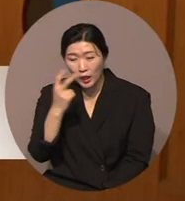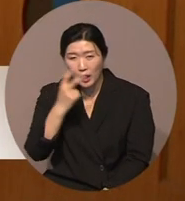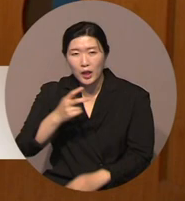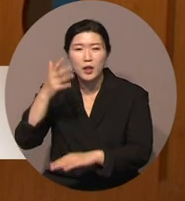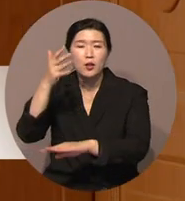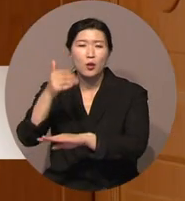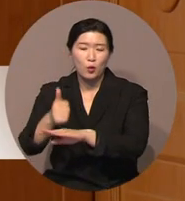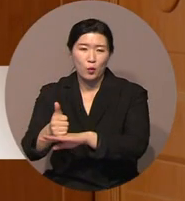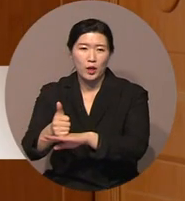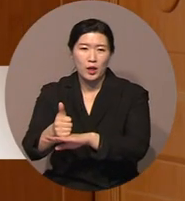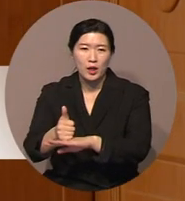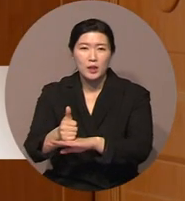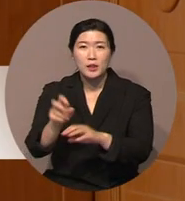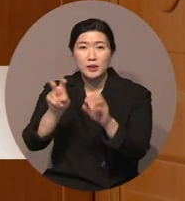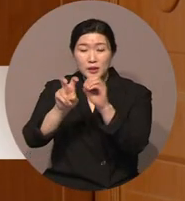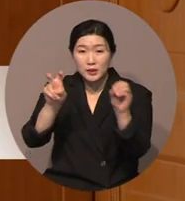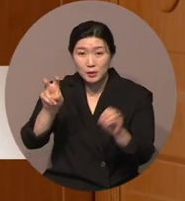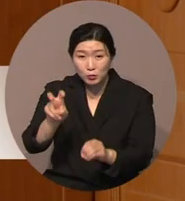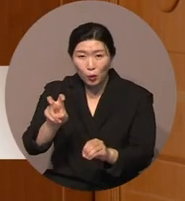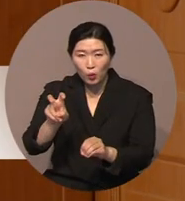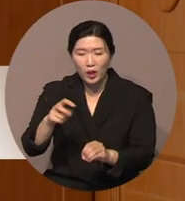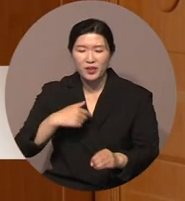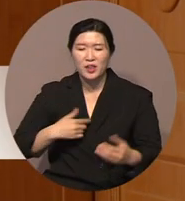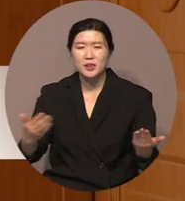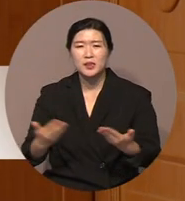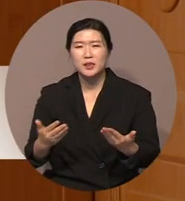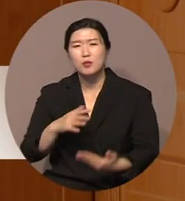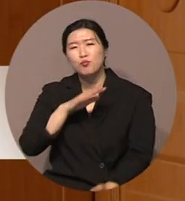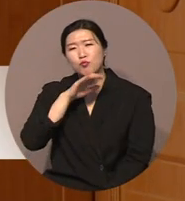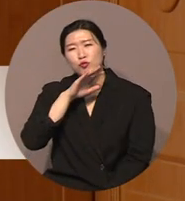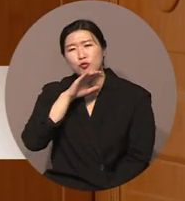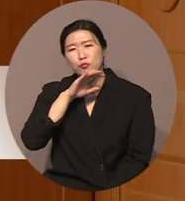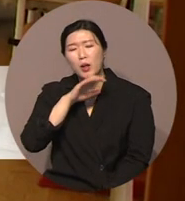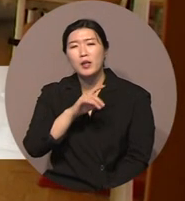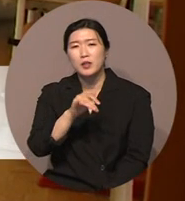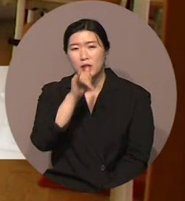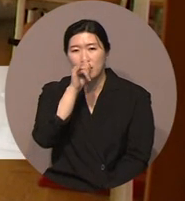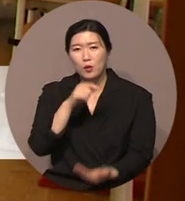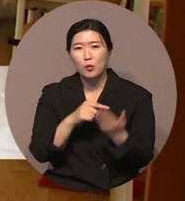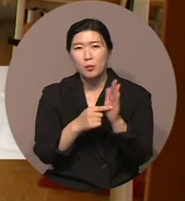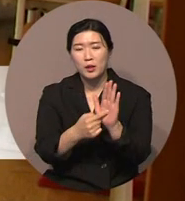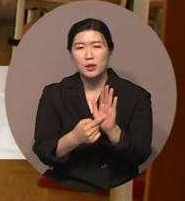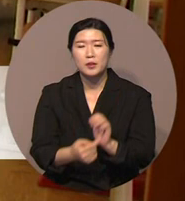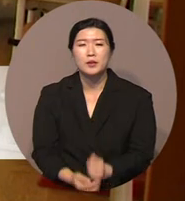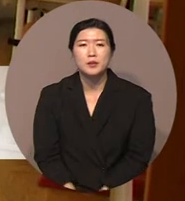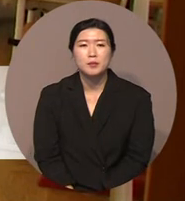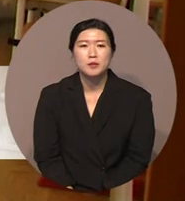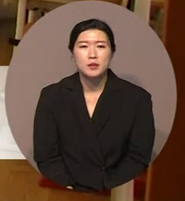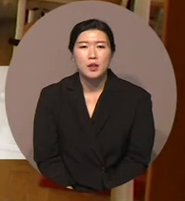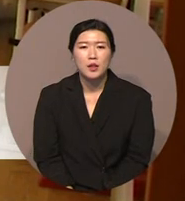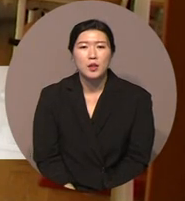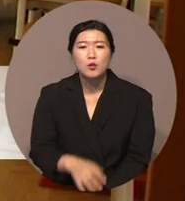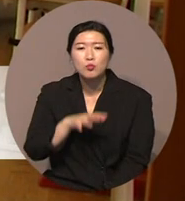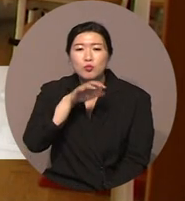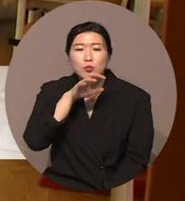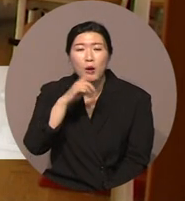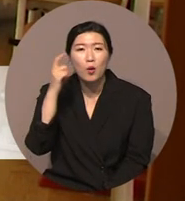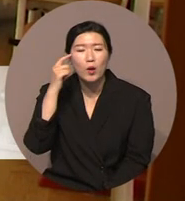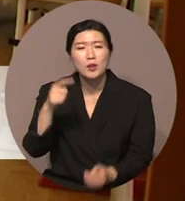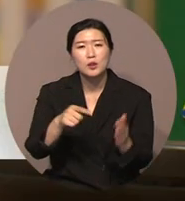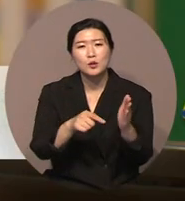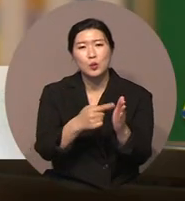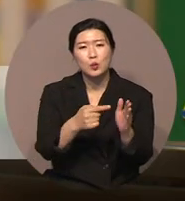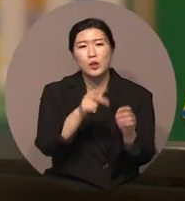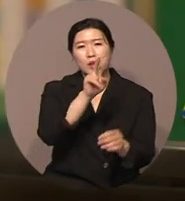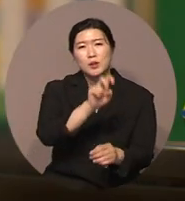조사한 결과 20.4%가 현재 업무에 만족하지 못한다고 답했습니다 불만족 비율은 초등학교